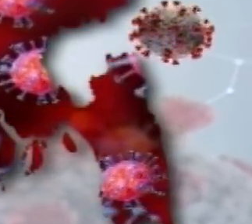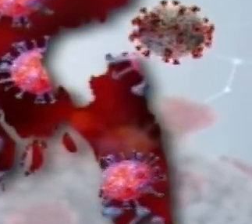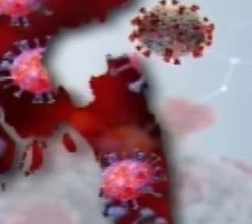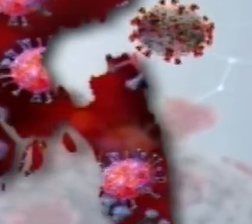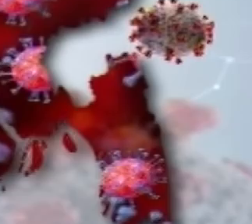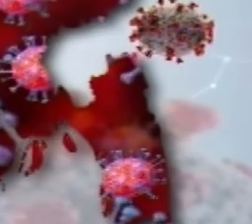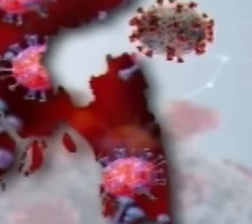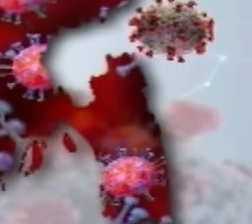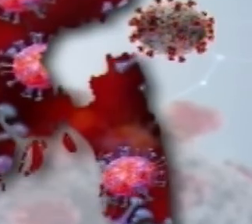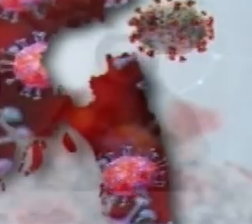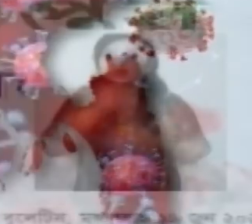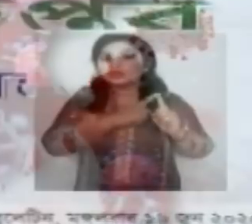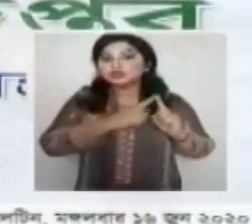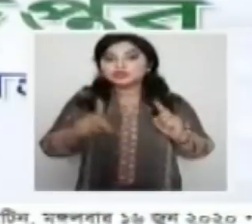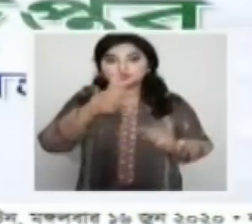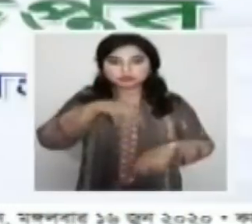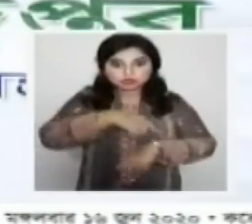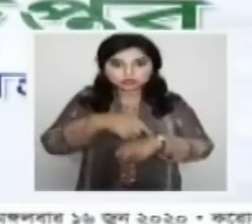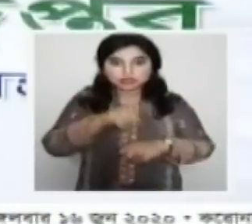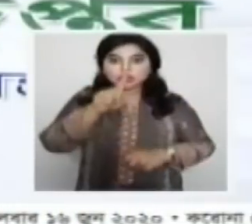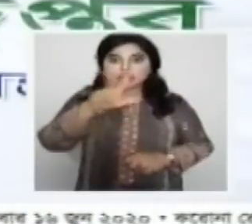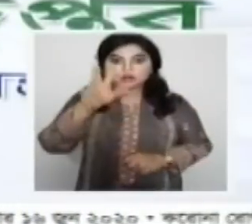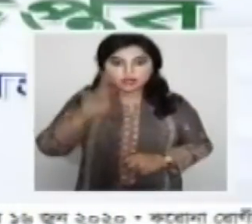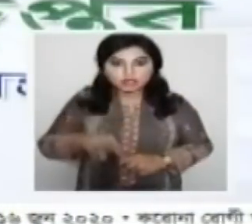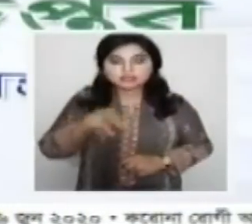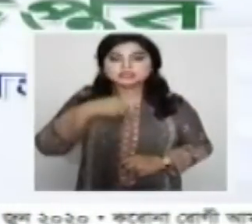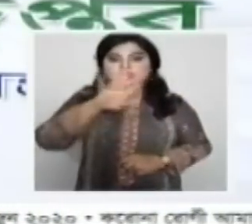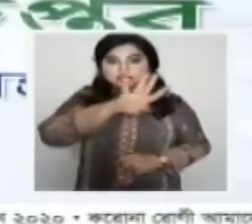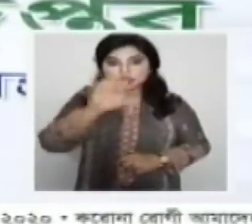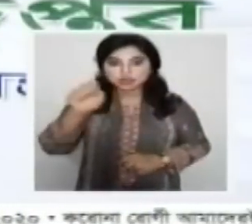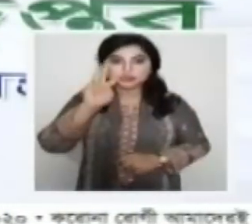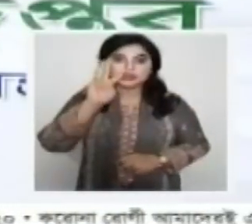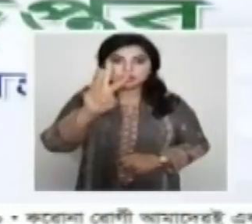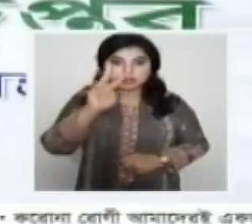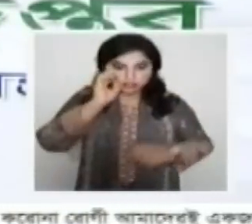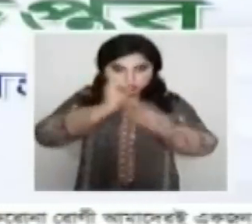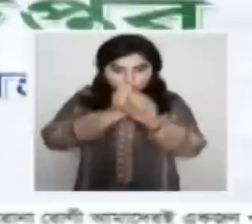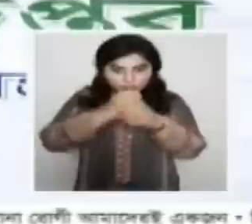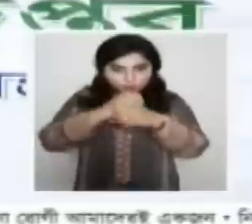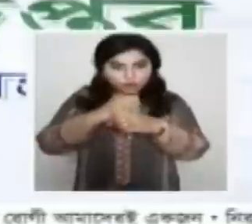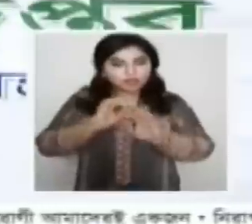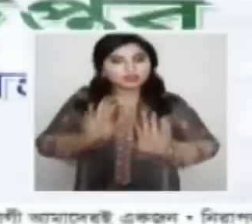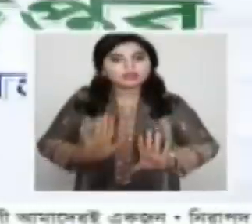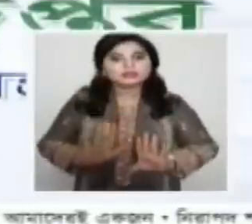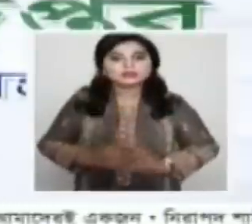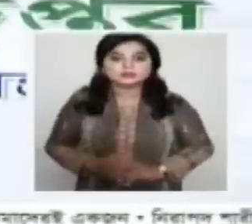94,481 জন। 61টি পরীক্ষাগারে নমুনা সংগ্রহ এবং পরীক্ষা হয়েছে। গত 24 ঘন্টায় নমুনা সংগৃহীত